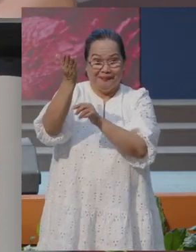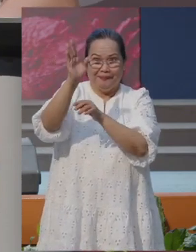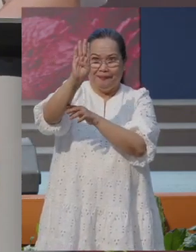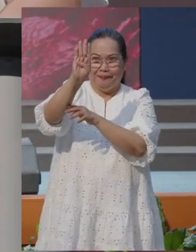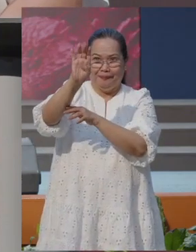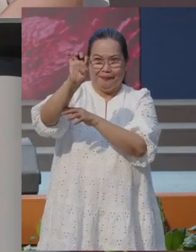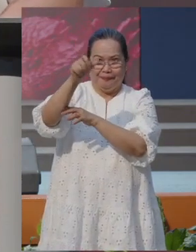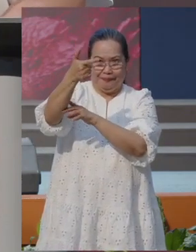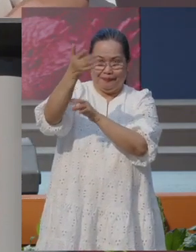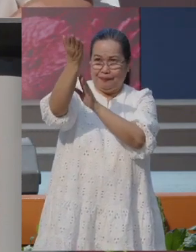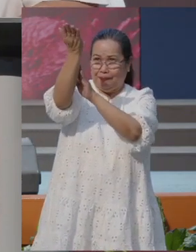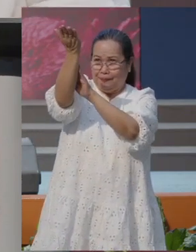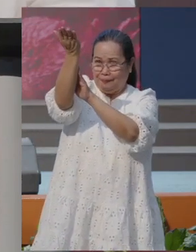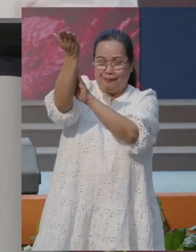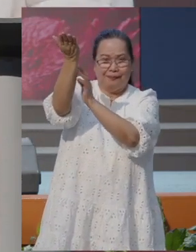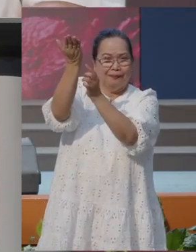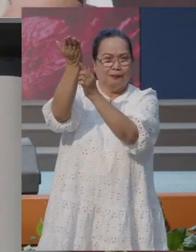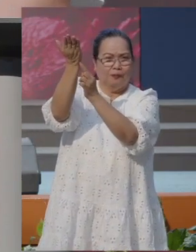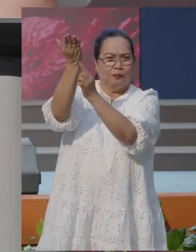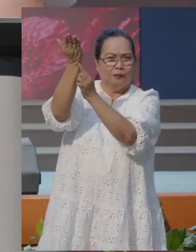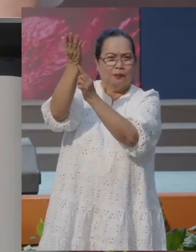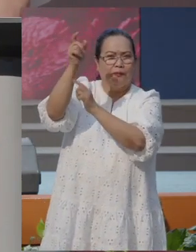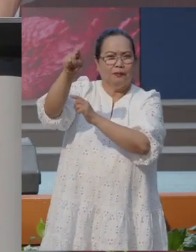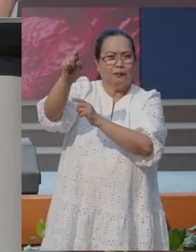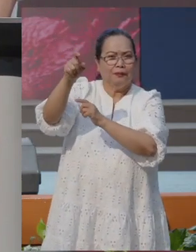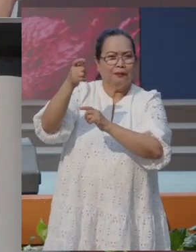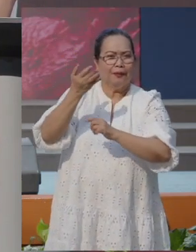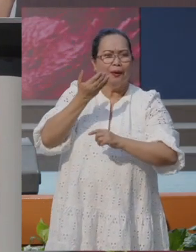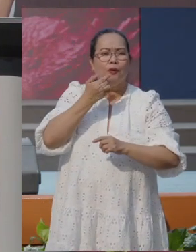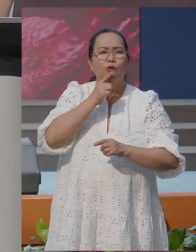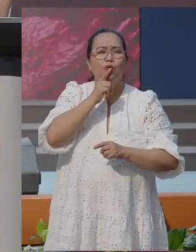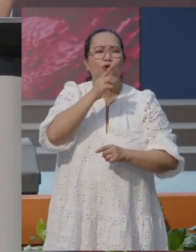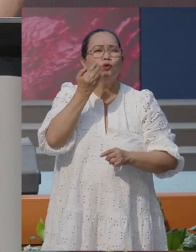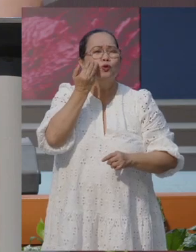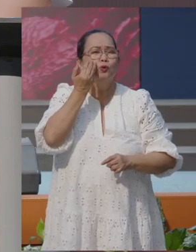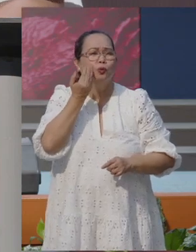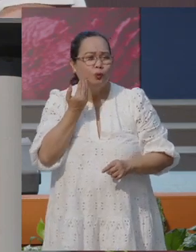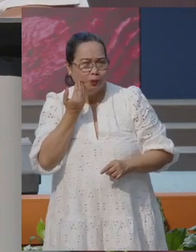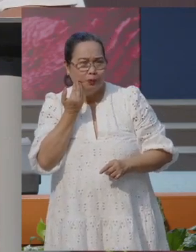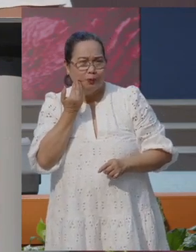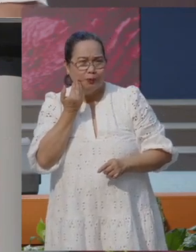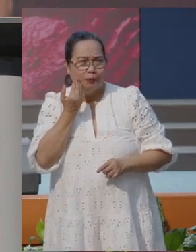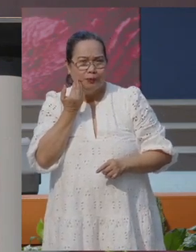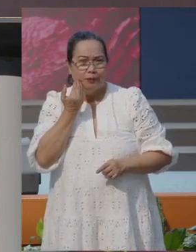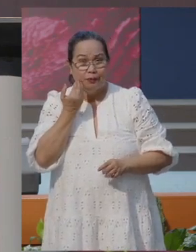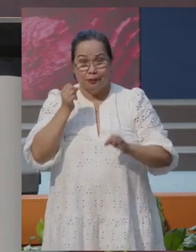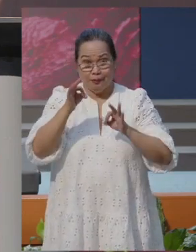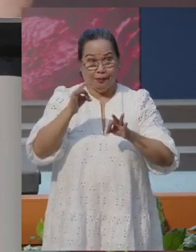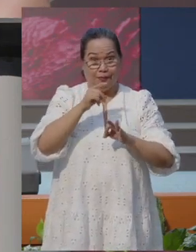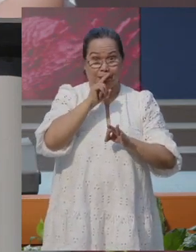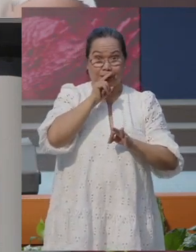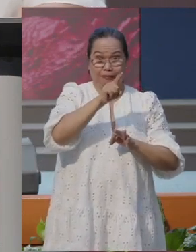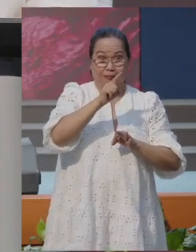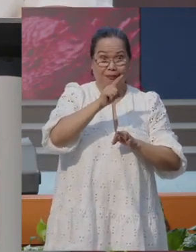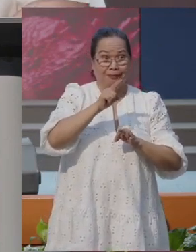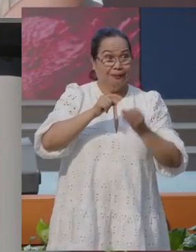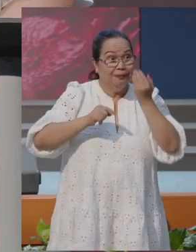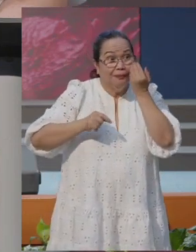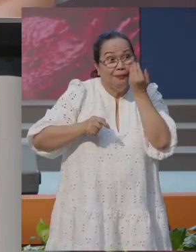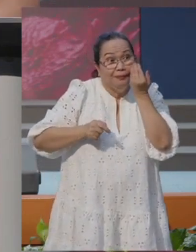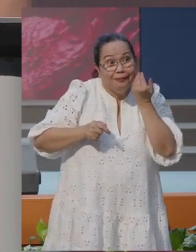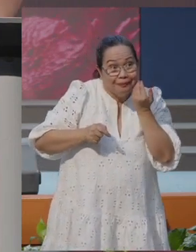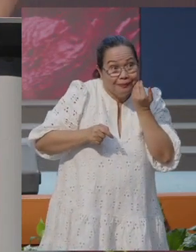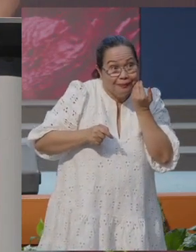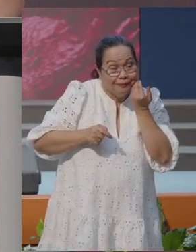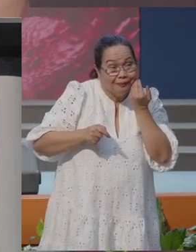ibig sabihin lang nun, meron talagang pangangailangan. So pag meron talagang may pangangailangan at